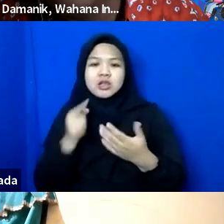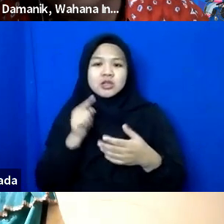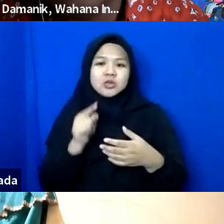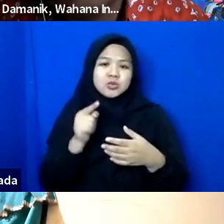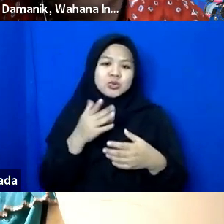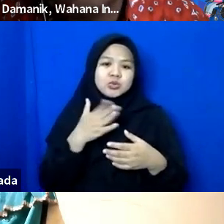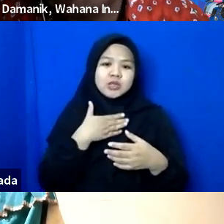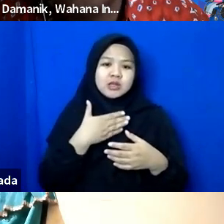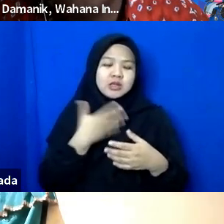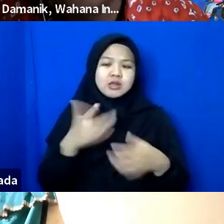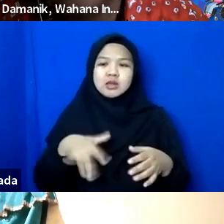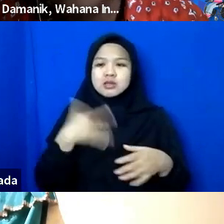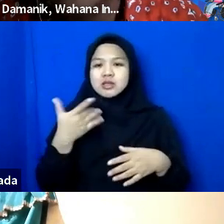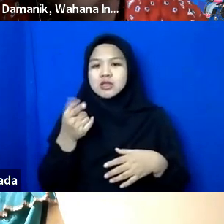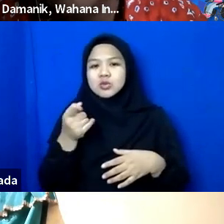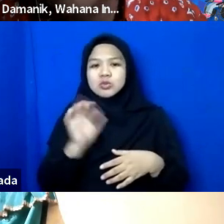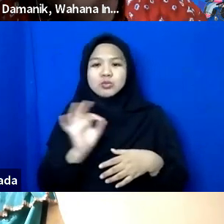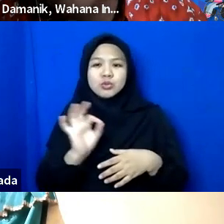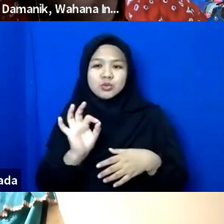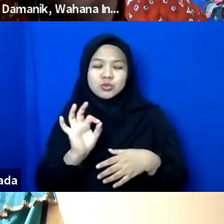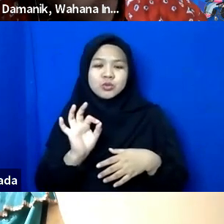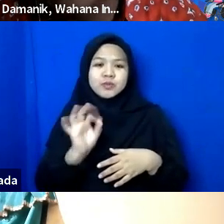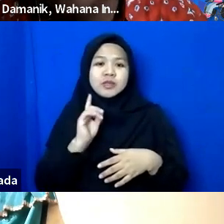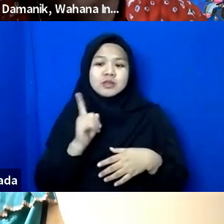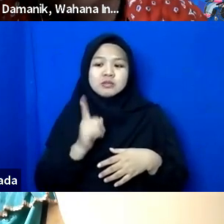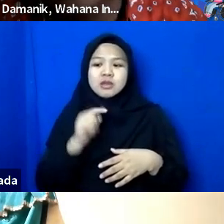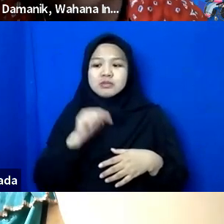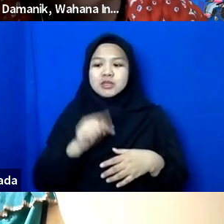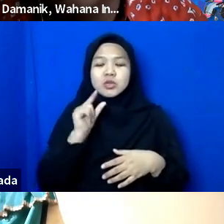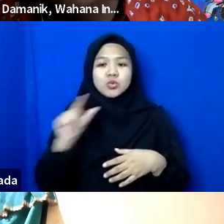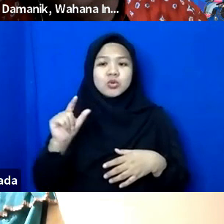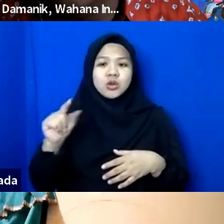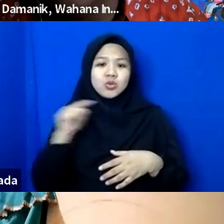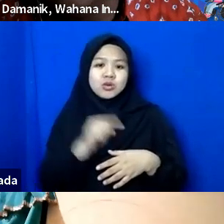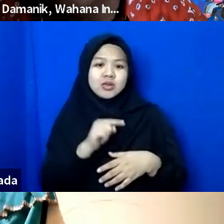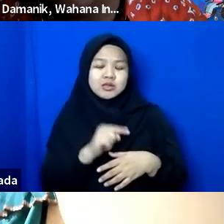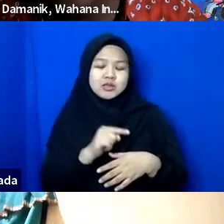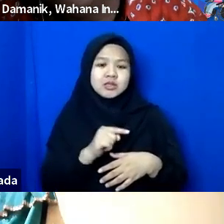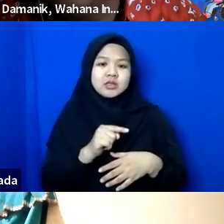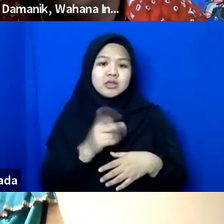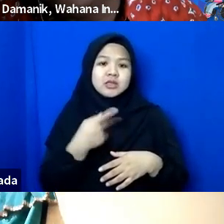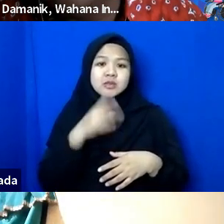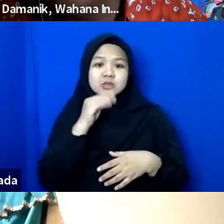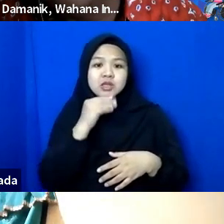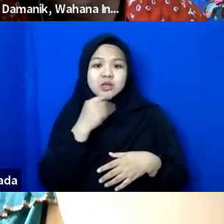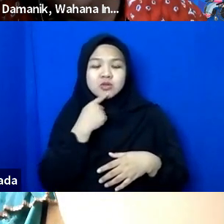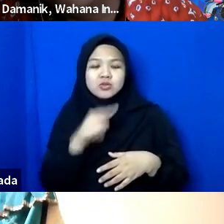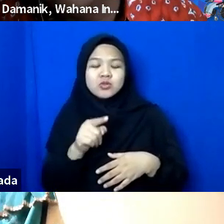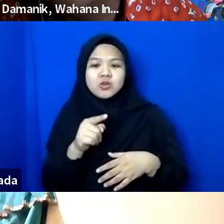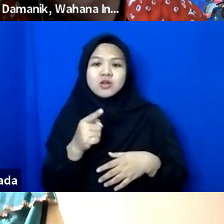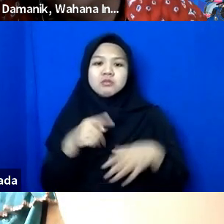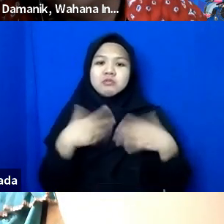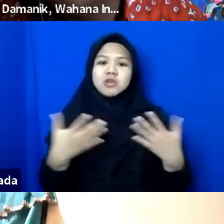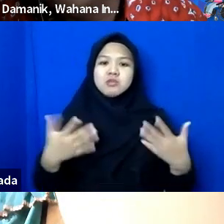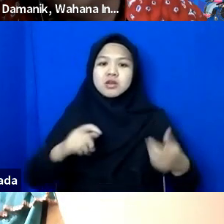saya kayaknya rasanya kok belum itu ya jadi karena inilah karena undang-undang ini sehingga ketika kita berbicara tentang misalnya